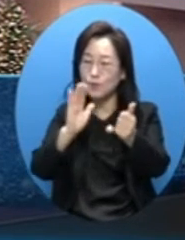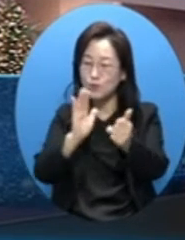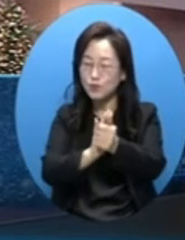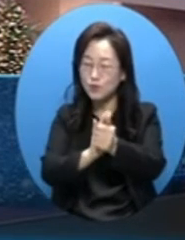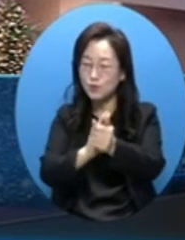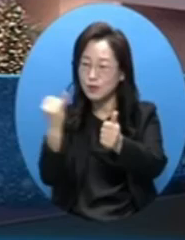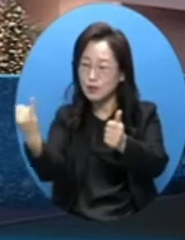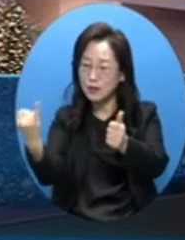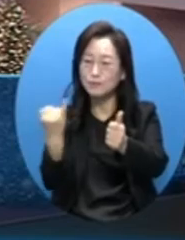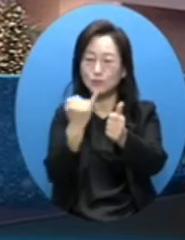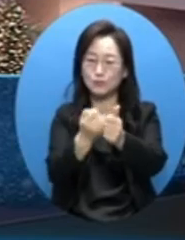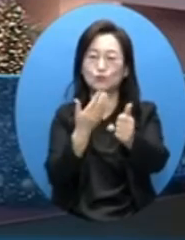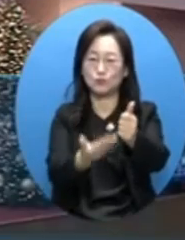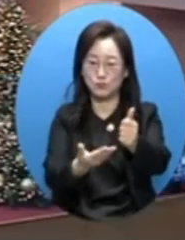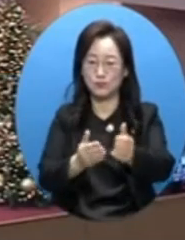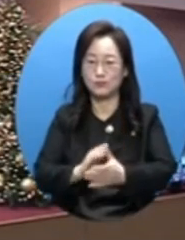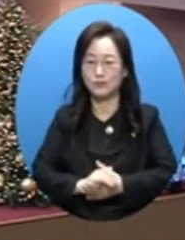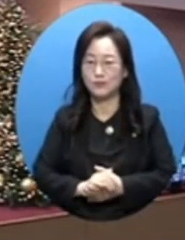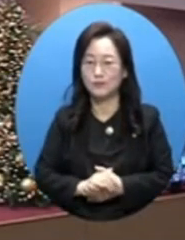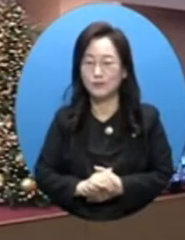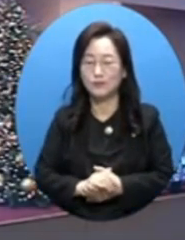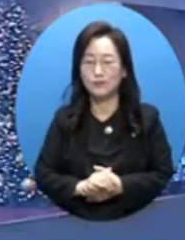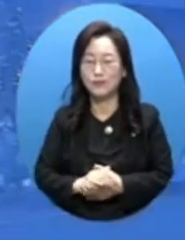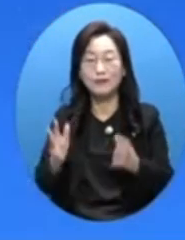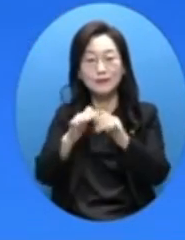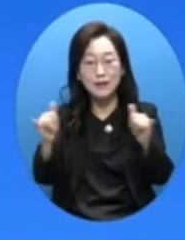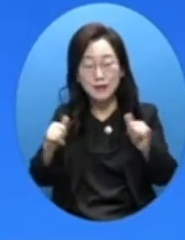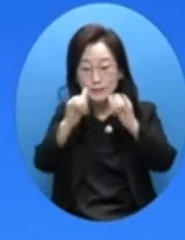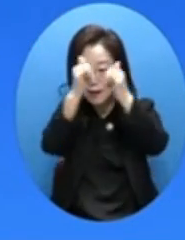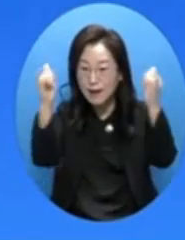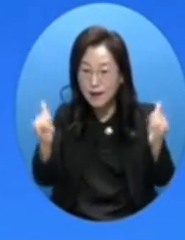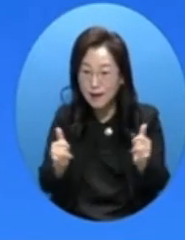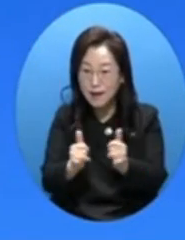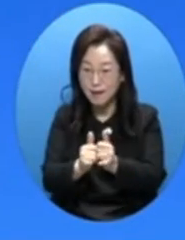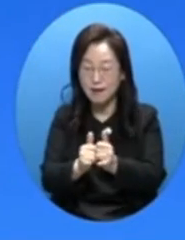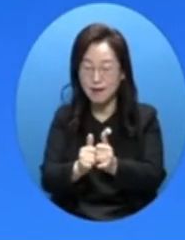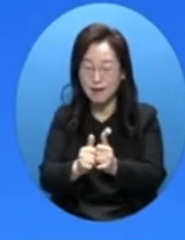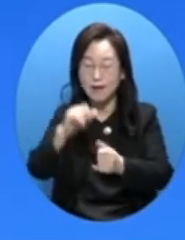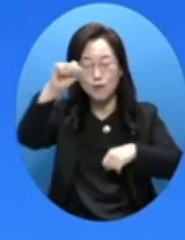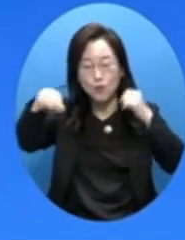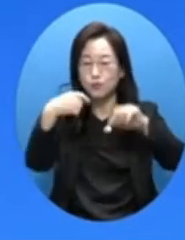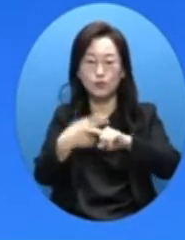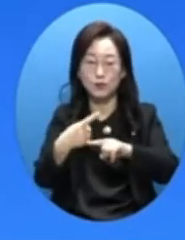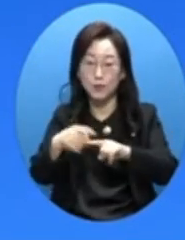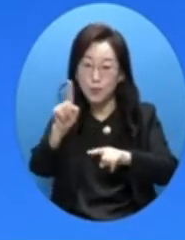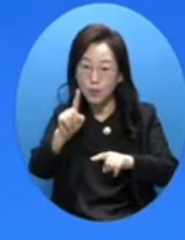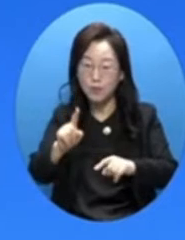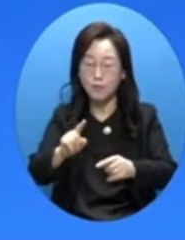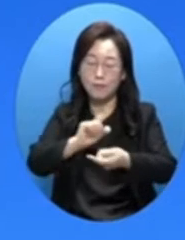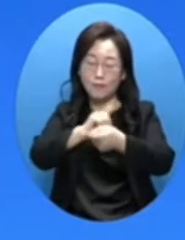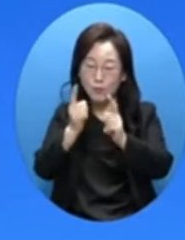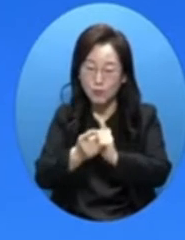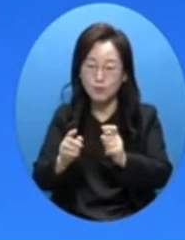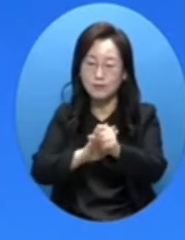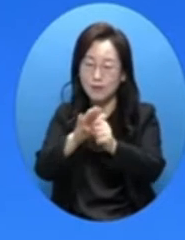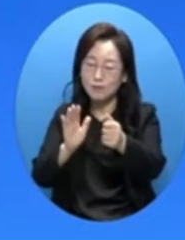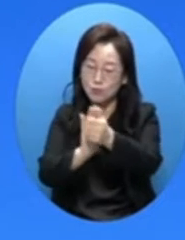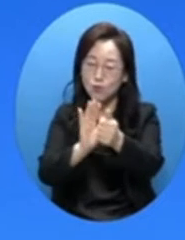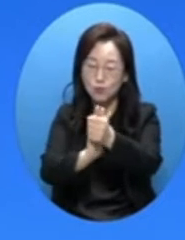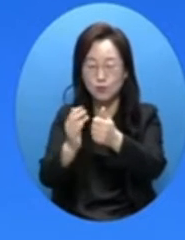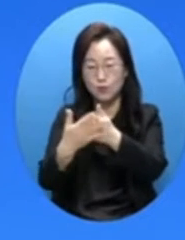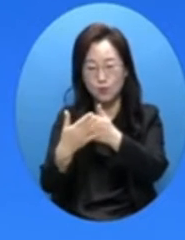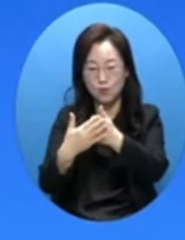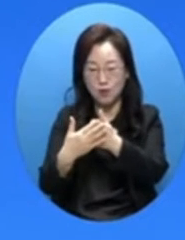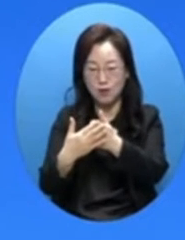지리라 하시니라. 인간은 사회적인 동물입니다. 서로 사랑하고 도우며 살아가도록 우리 인간을 창조해 주신